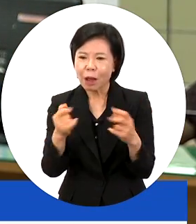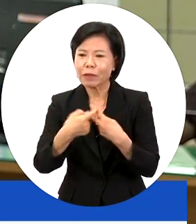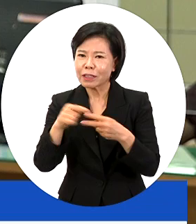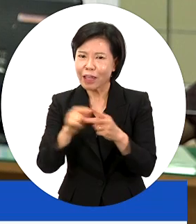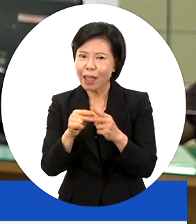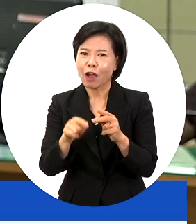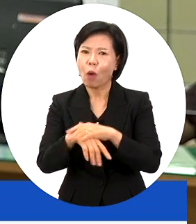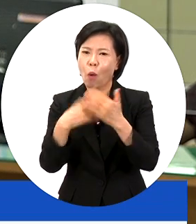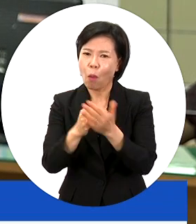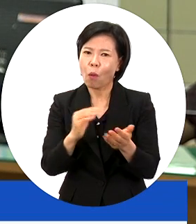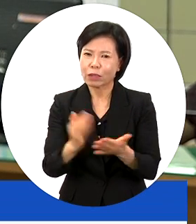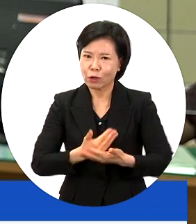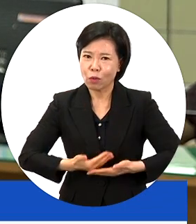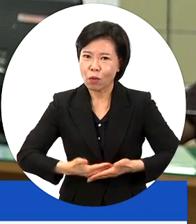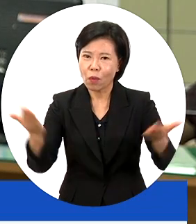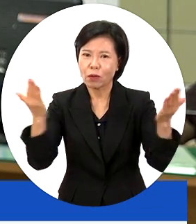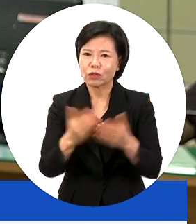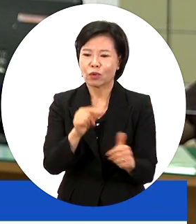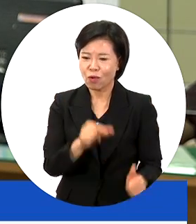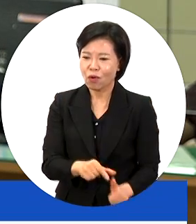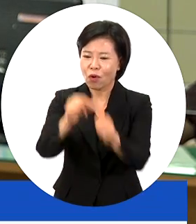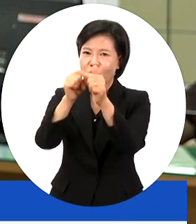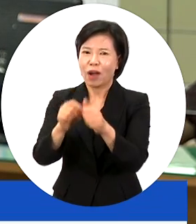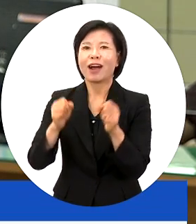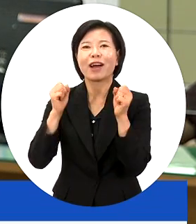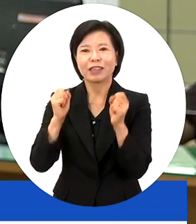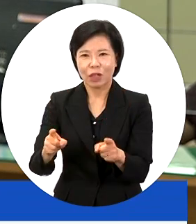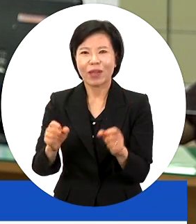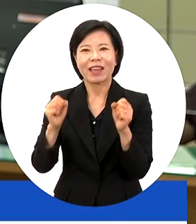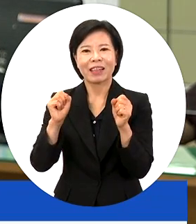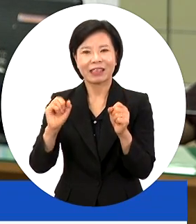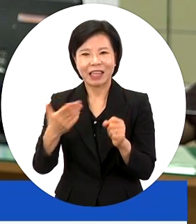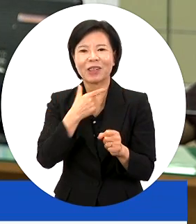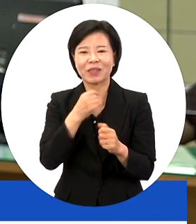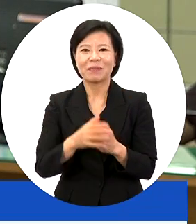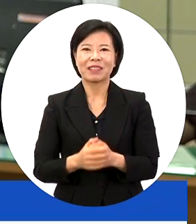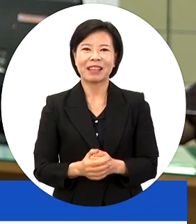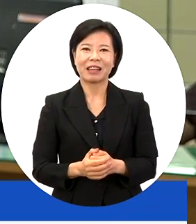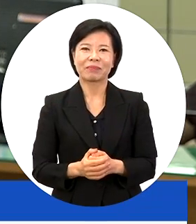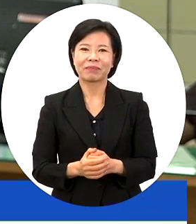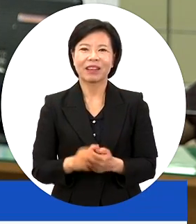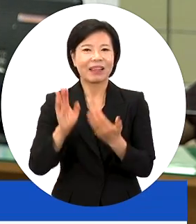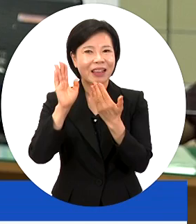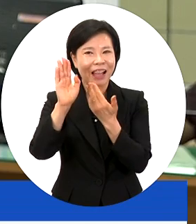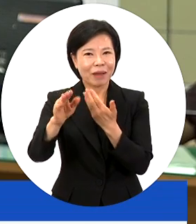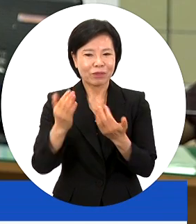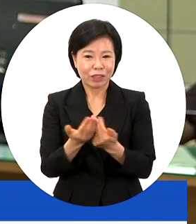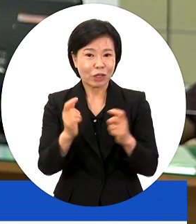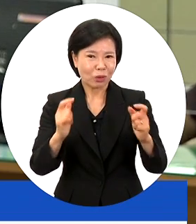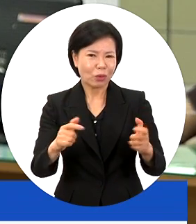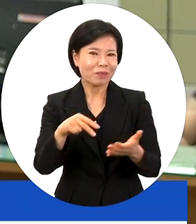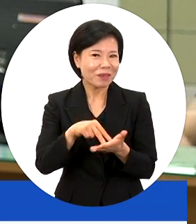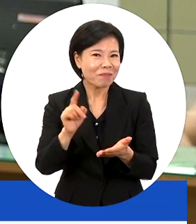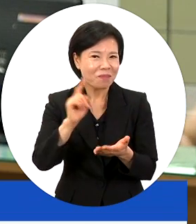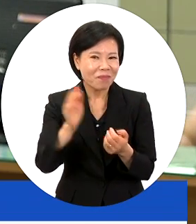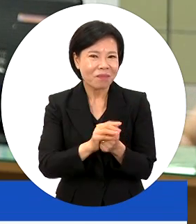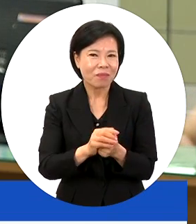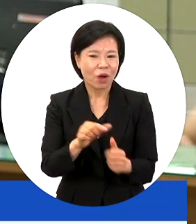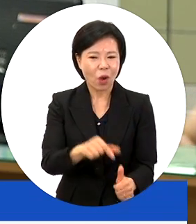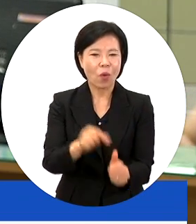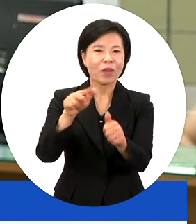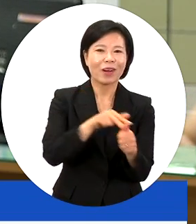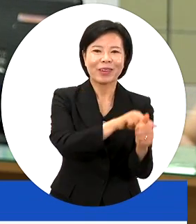대한 이해를 넓히고 실질적인 채용 기회를 확보하는 계기가 되길 바랍니다. 앞으로 우리